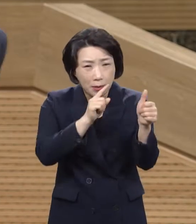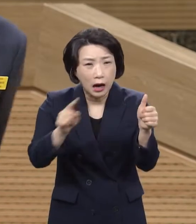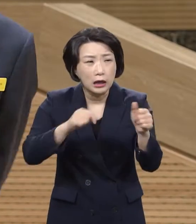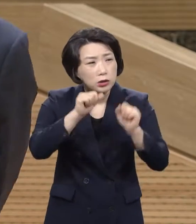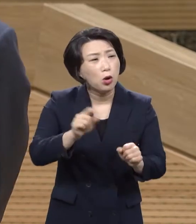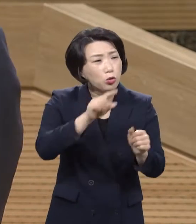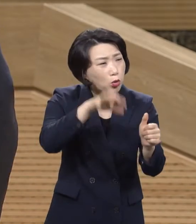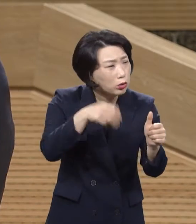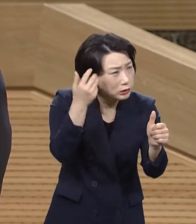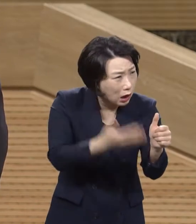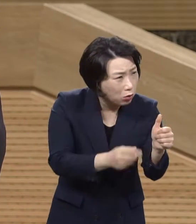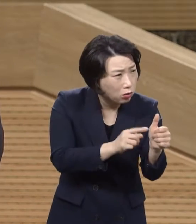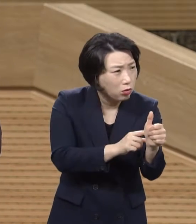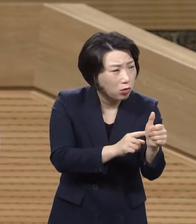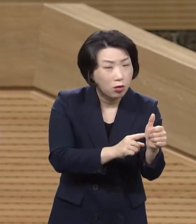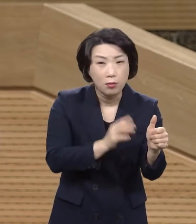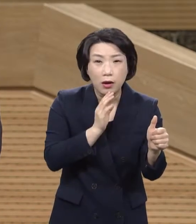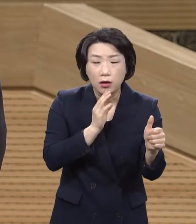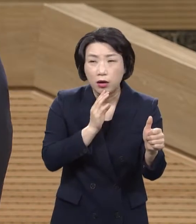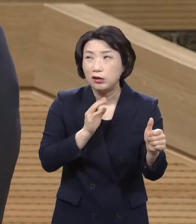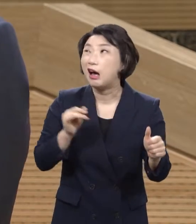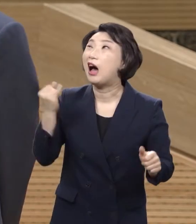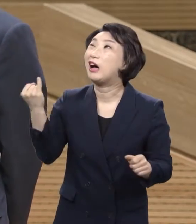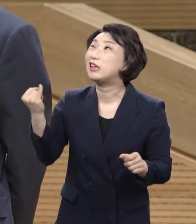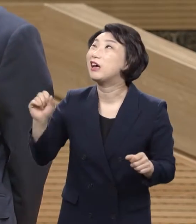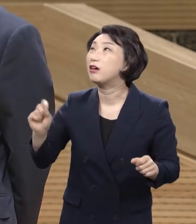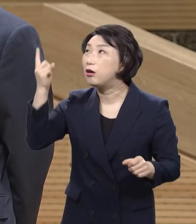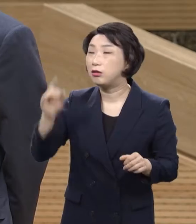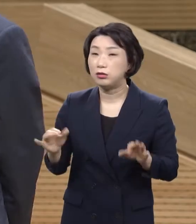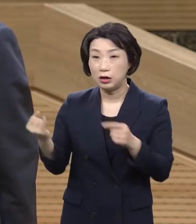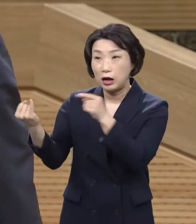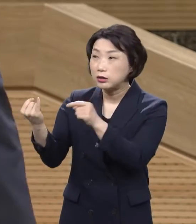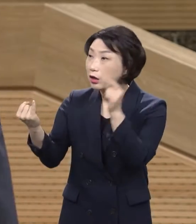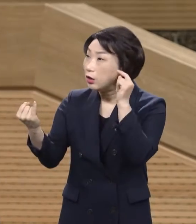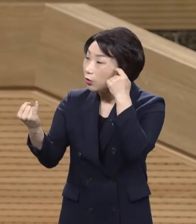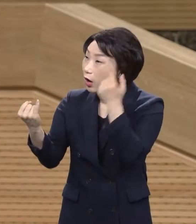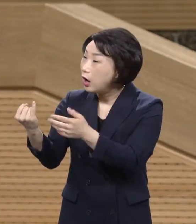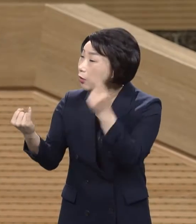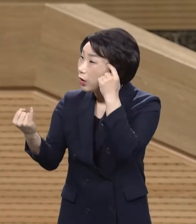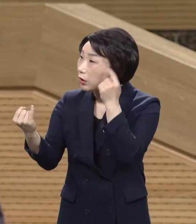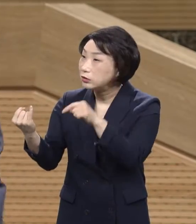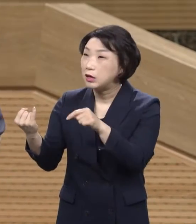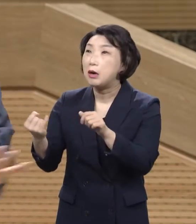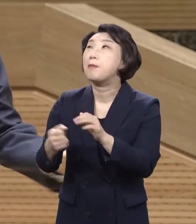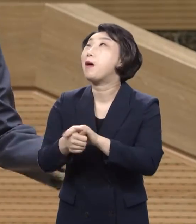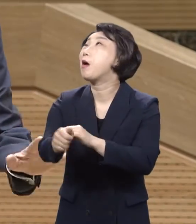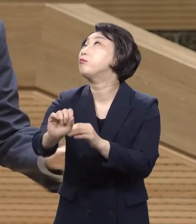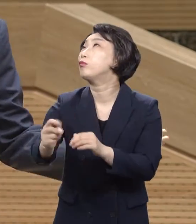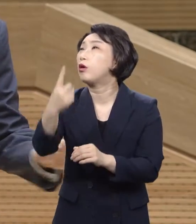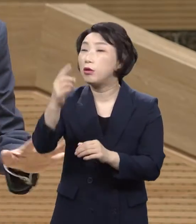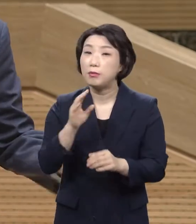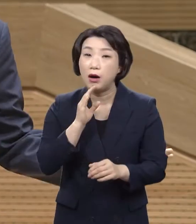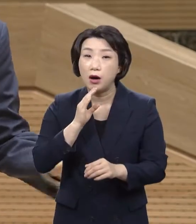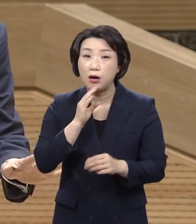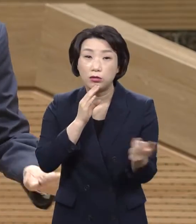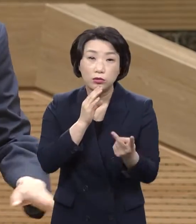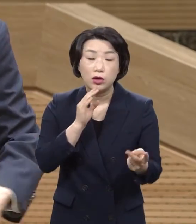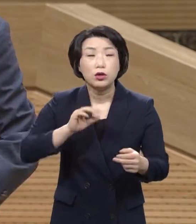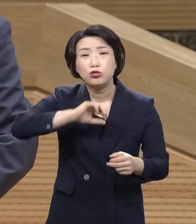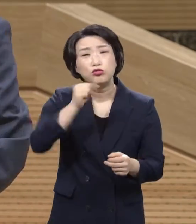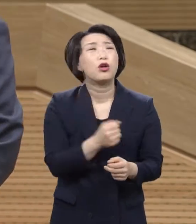있느냐니까 아내가 먹으라 해서 먹었다고 했어. 그 아내 보고 물으니까 뱀이 뭐라 해서 먹었다고 했어. 굴복할 의지가